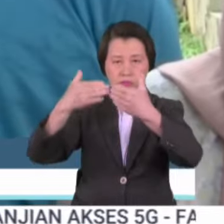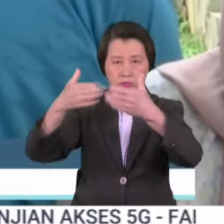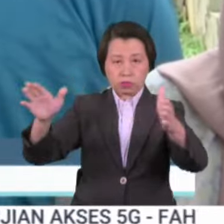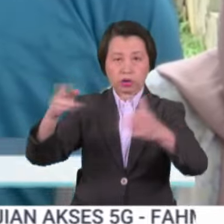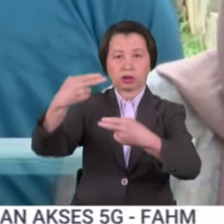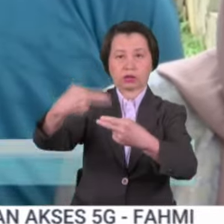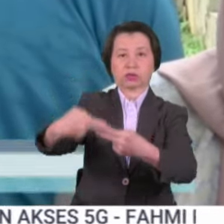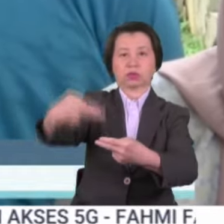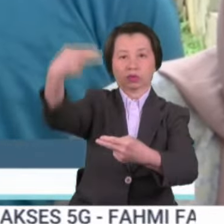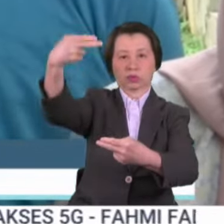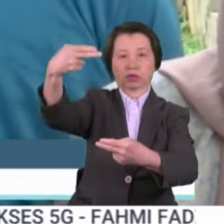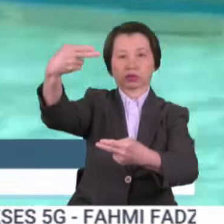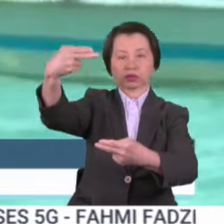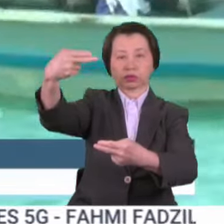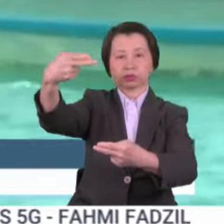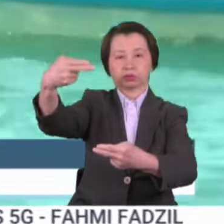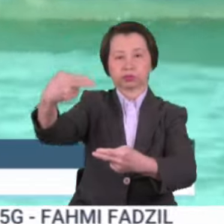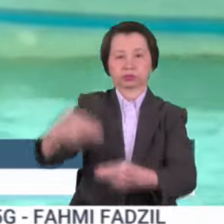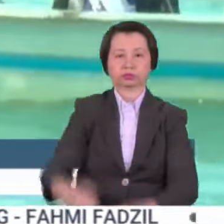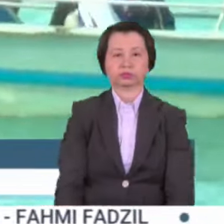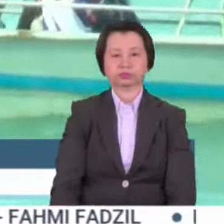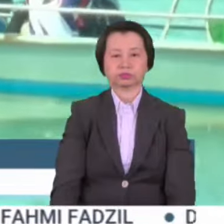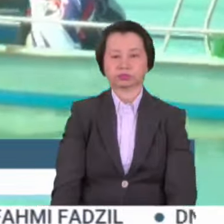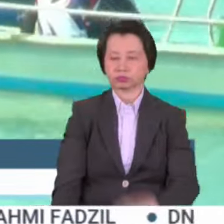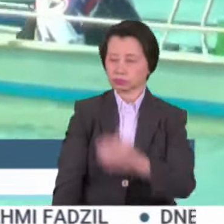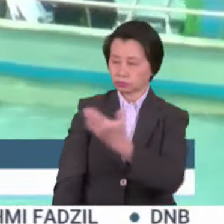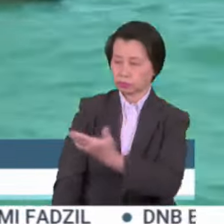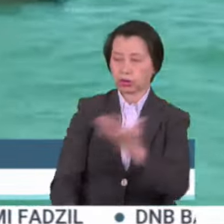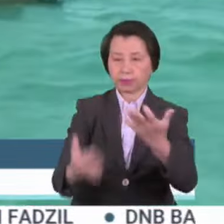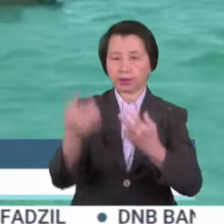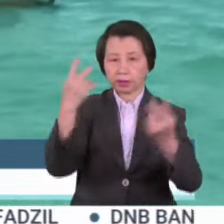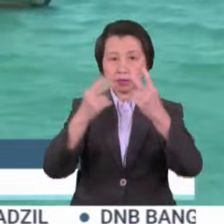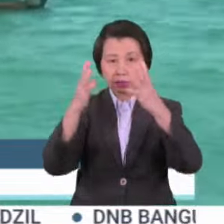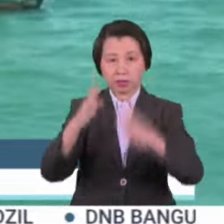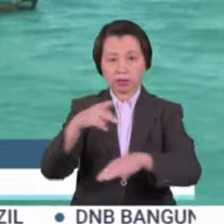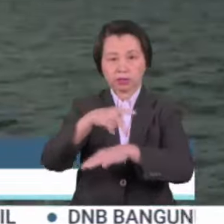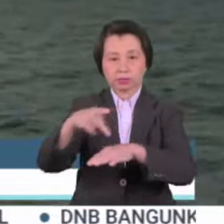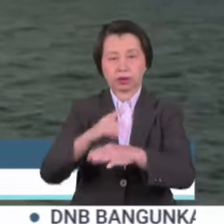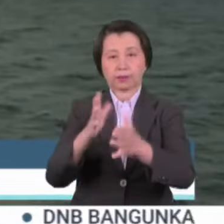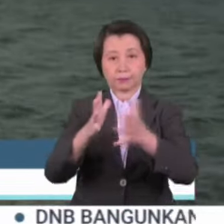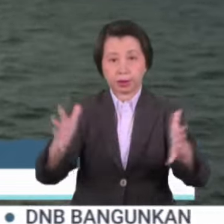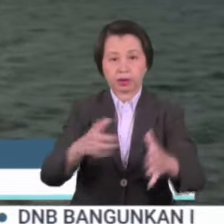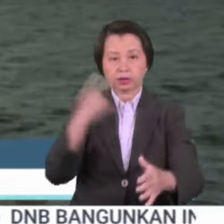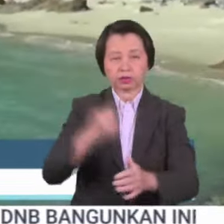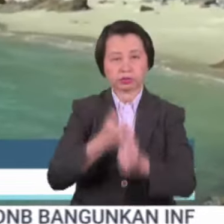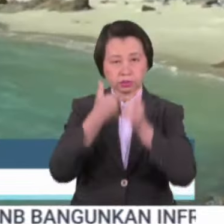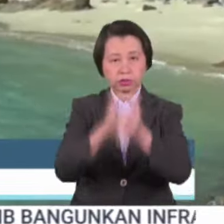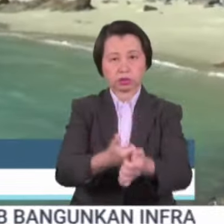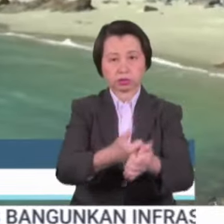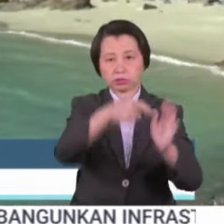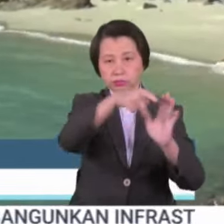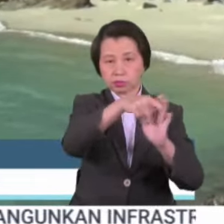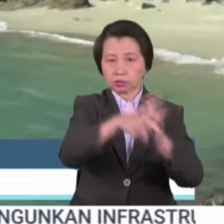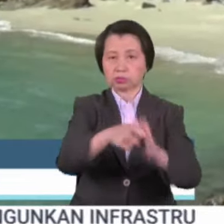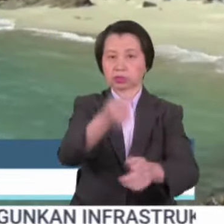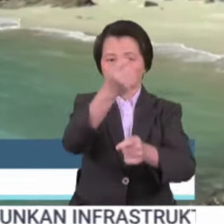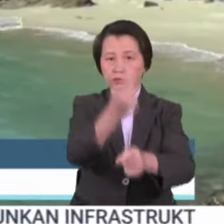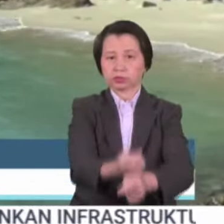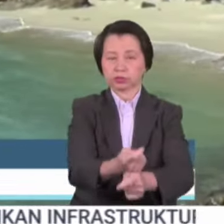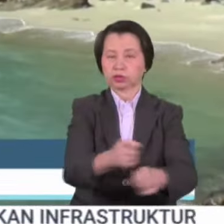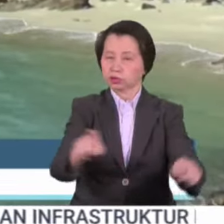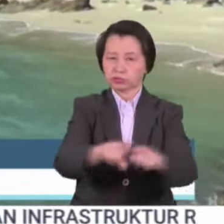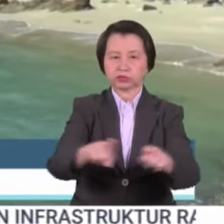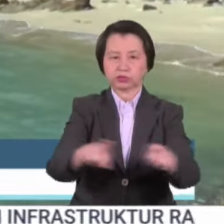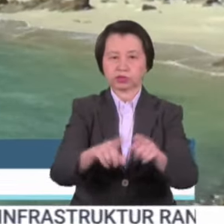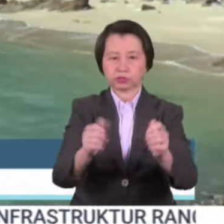iaitu Hotel Putra Resort. Justru beliau mahu pengunjung Pulau Besar untuk sentiasa mematuhi peraturan ditetapkan